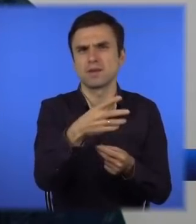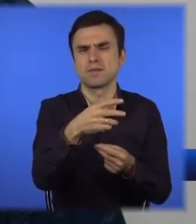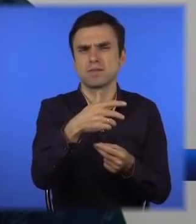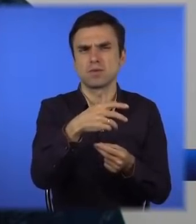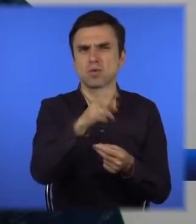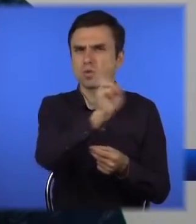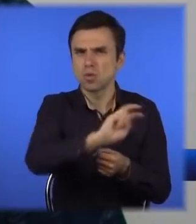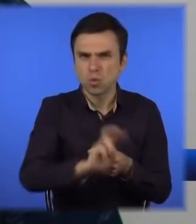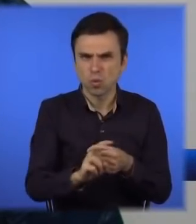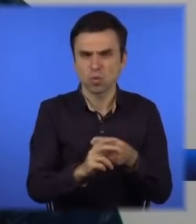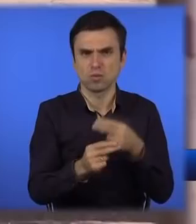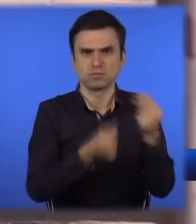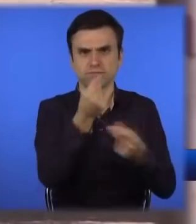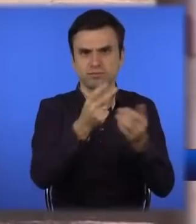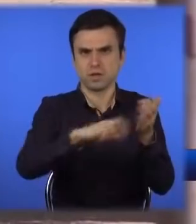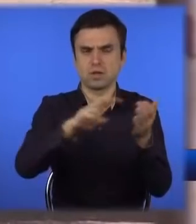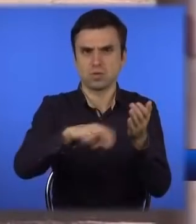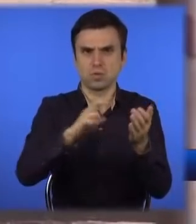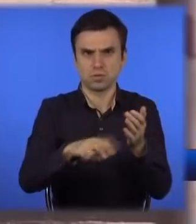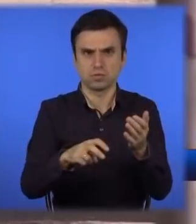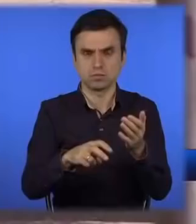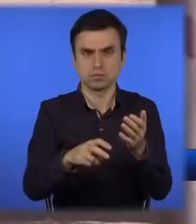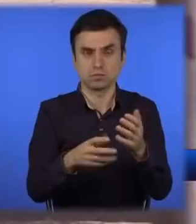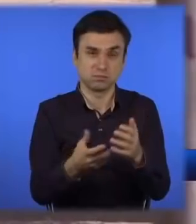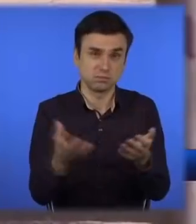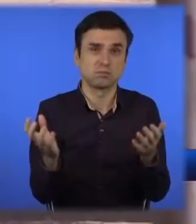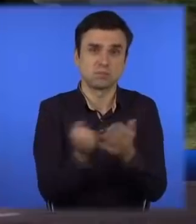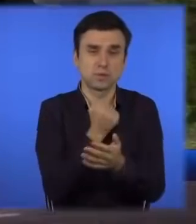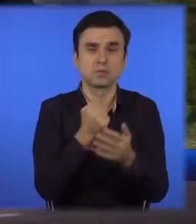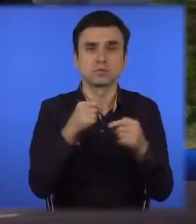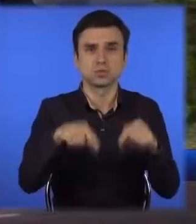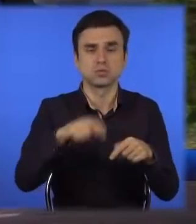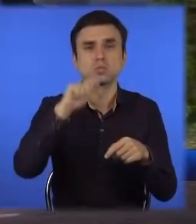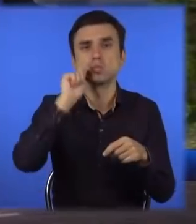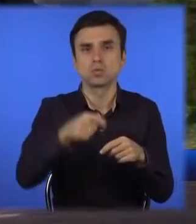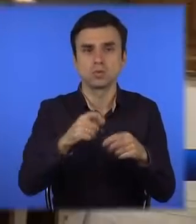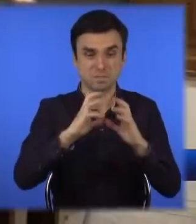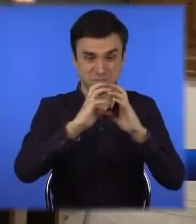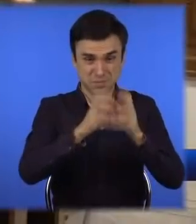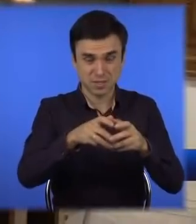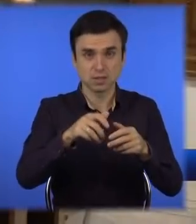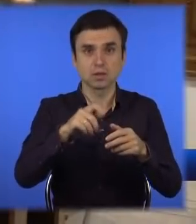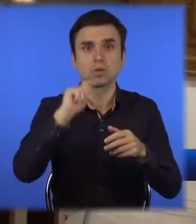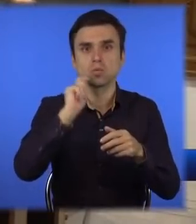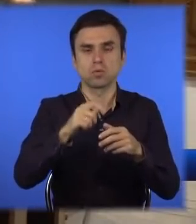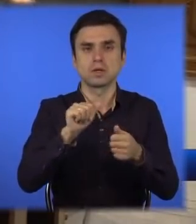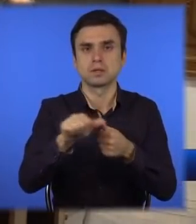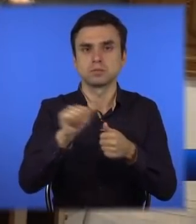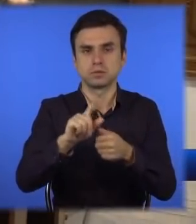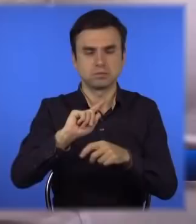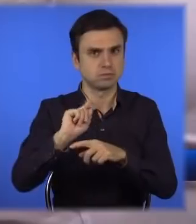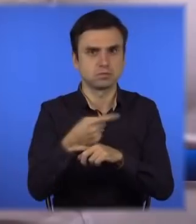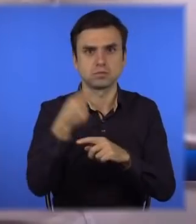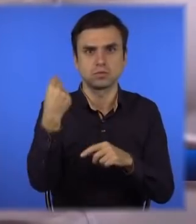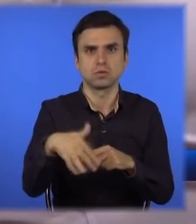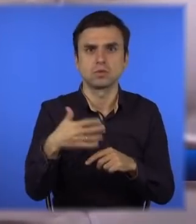був оновлений приблизно на третину. При цьому експерти додають, хоча люди і прагнуть нових облич, та коли доходить до виборів,